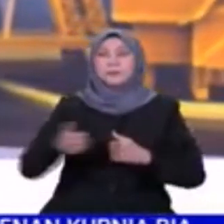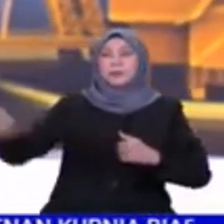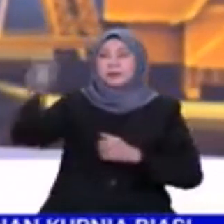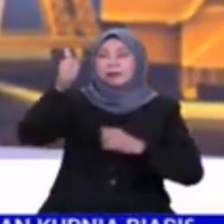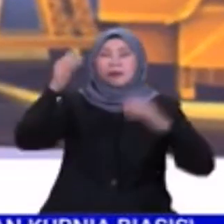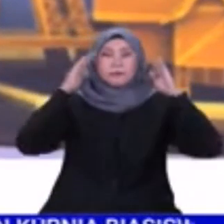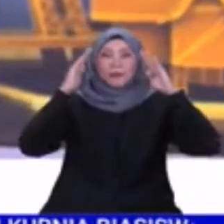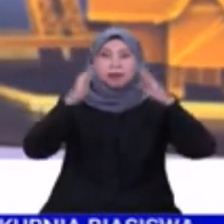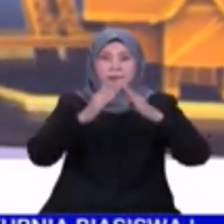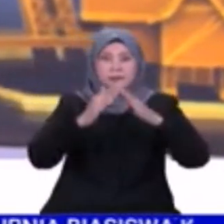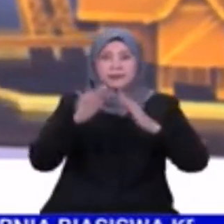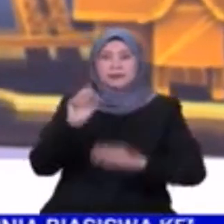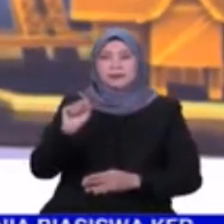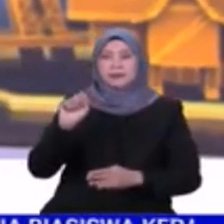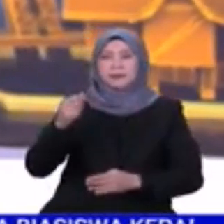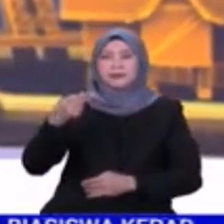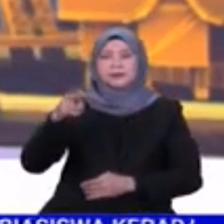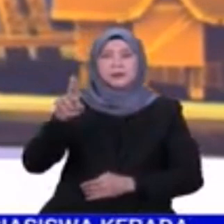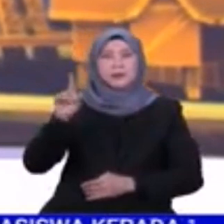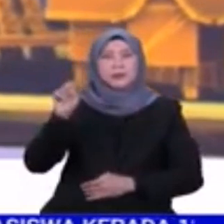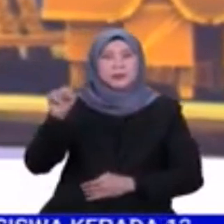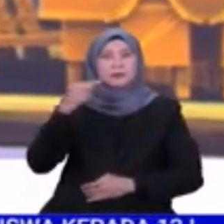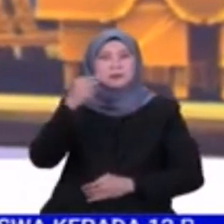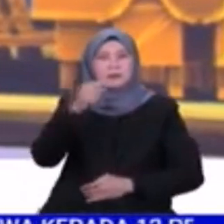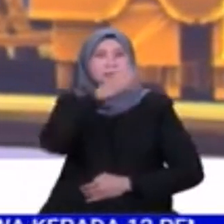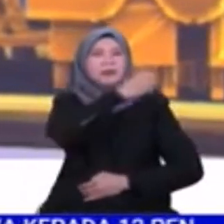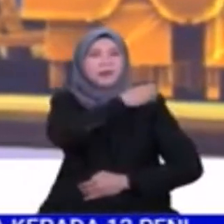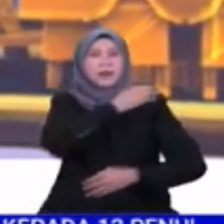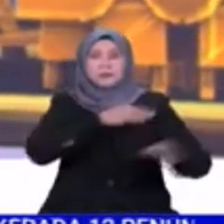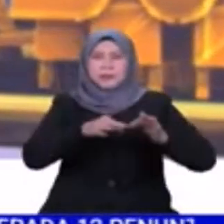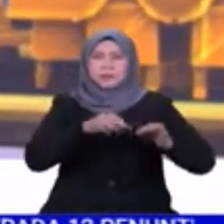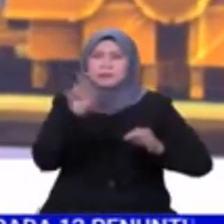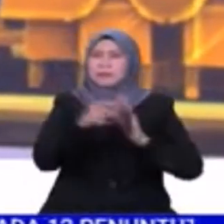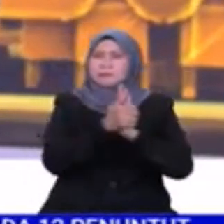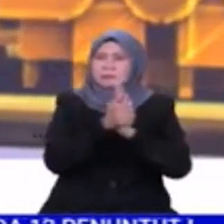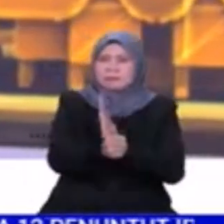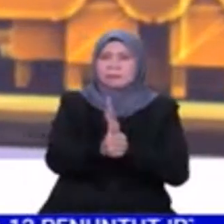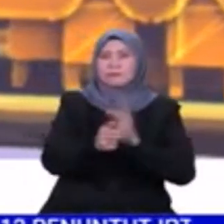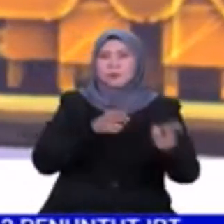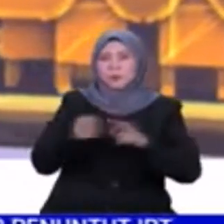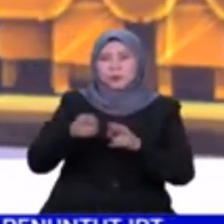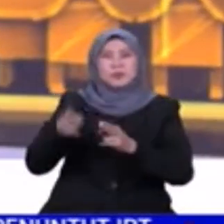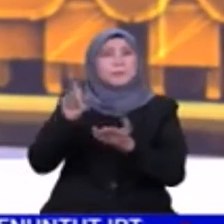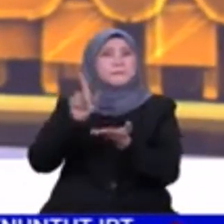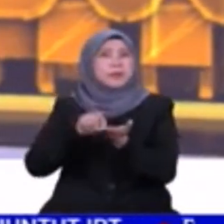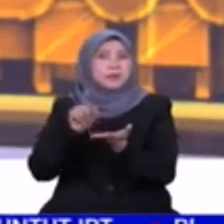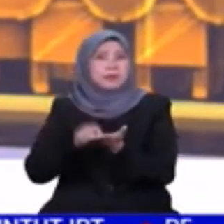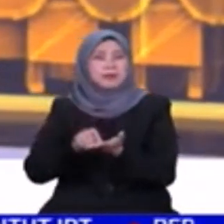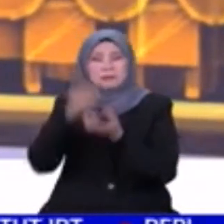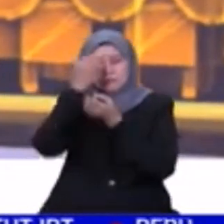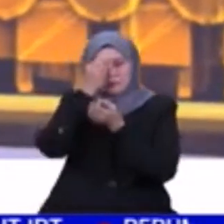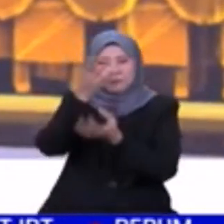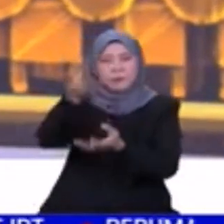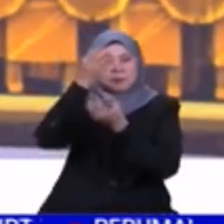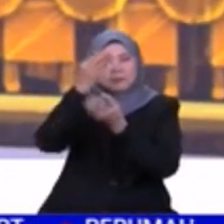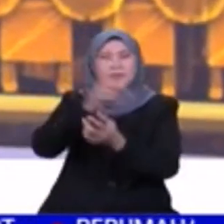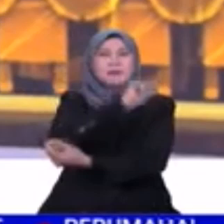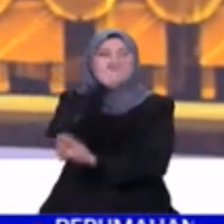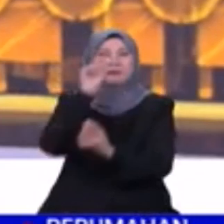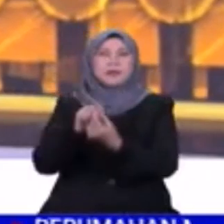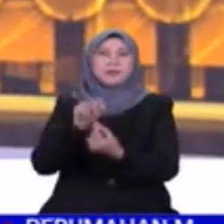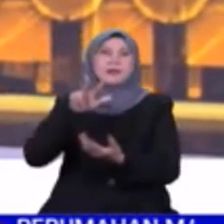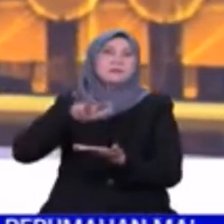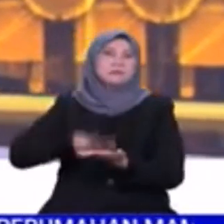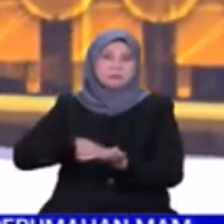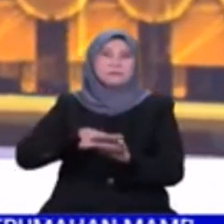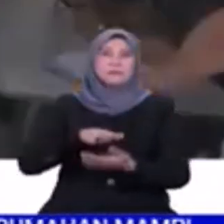saprudin Johann zarco pegawai penerangan khususnya perlu Maher menguruskan media ketika menyalurkan maklumat yang tepat dan